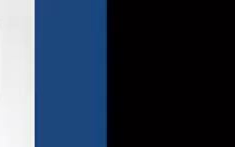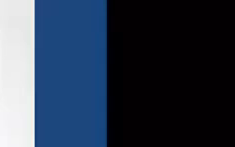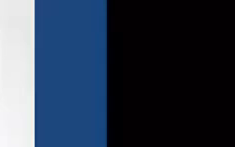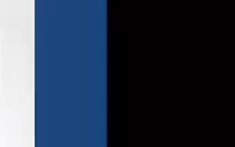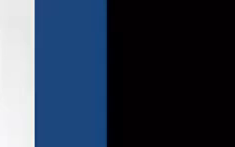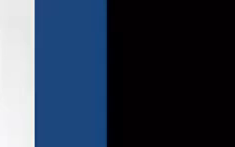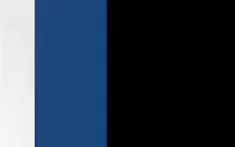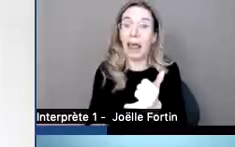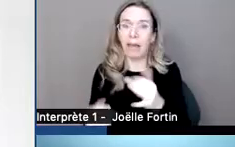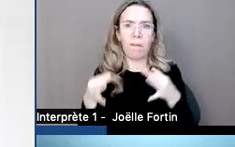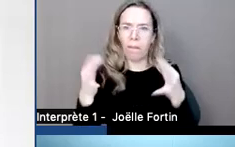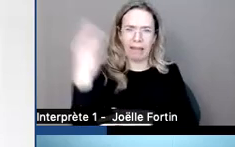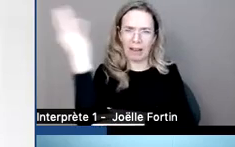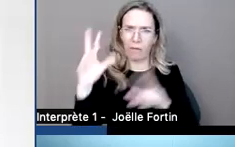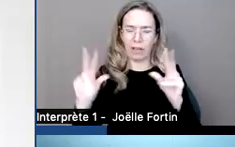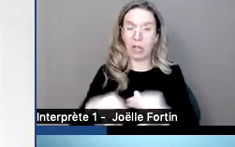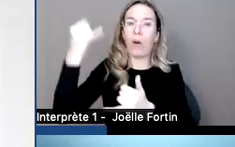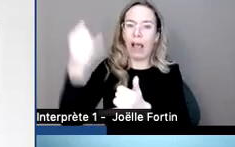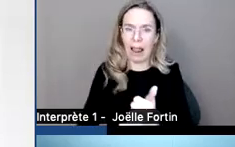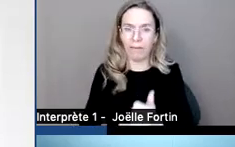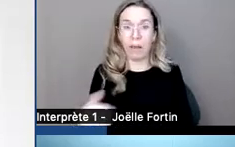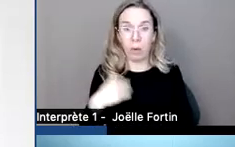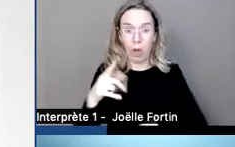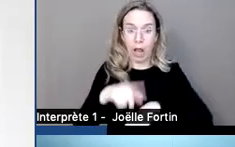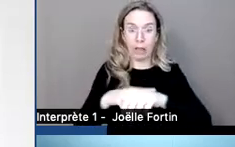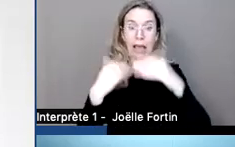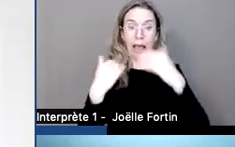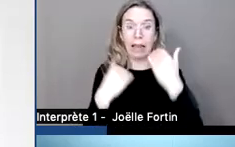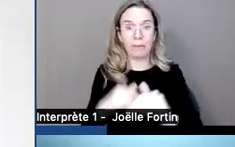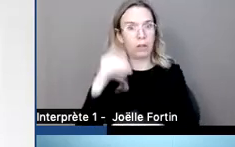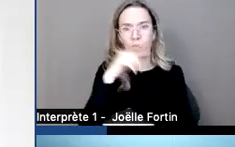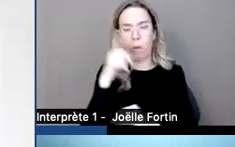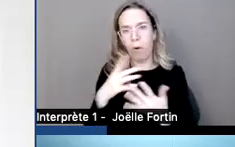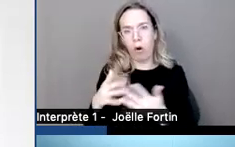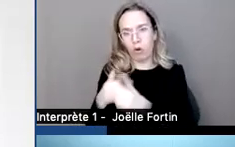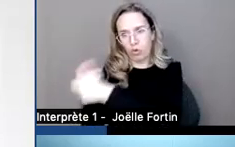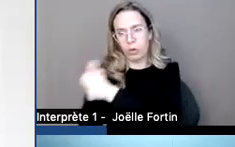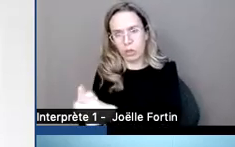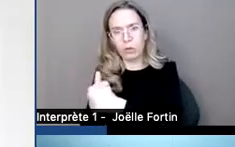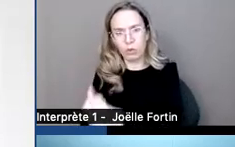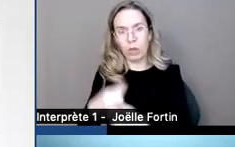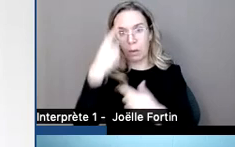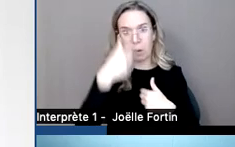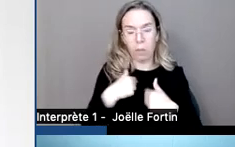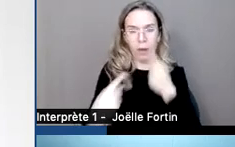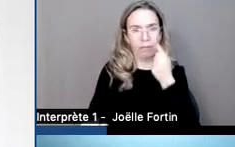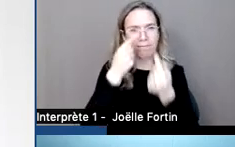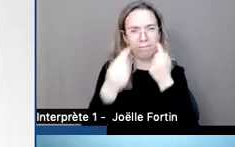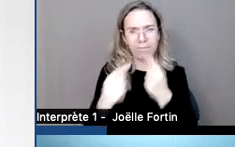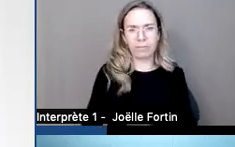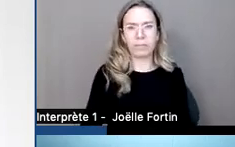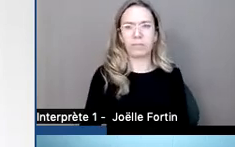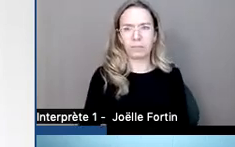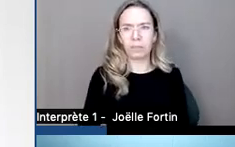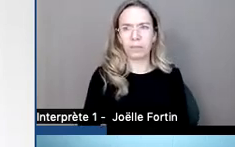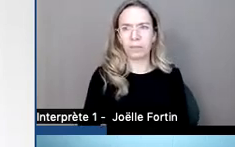la fin, s'il vous plaît. Parce que comme le temps est limité, je ne pourrais pas. Et pour moi, c'est une distraction. Je vais